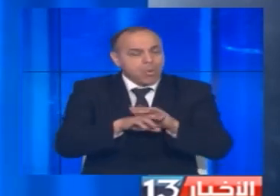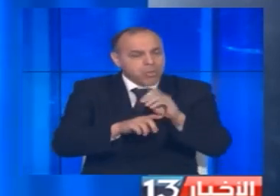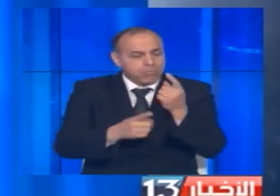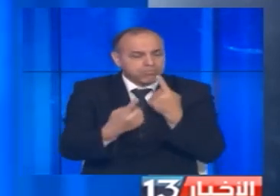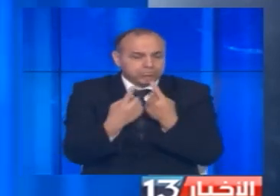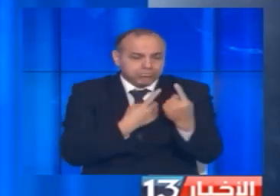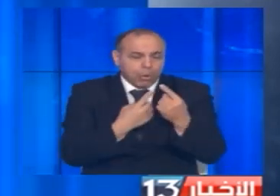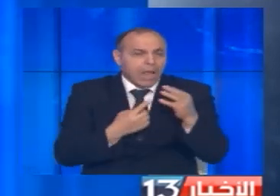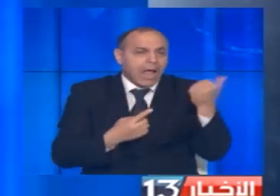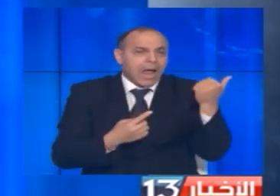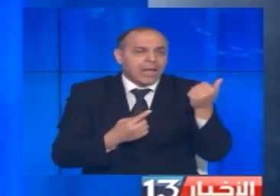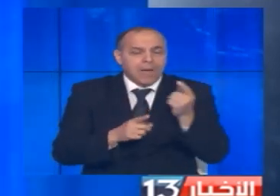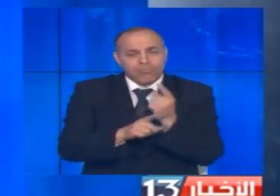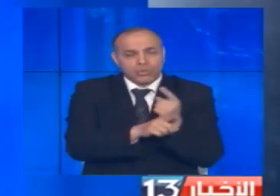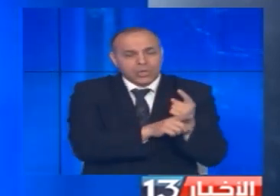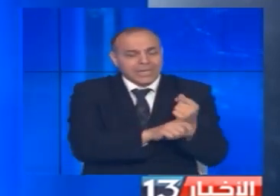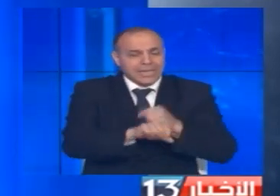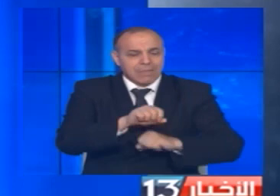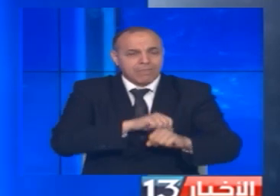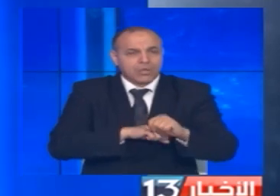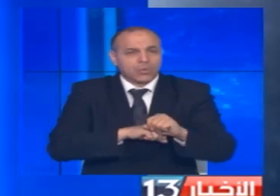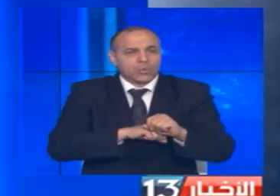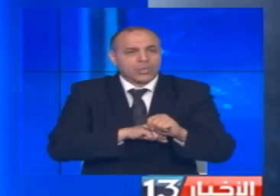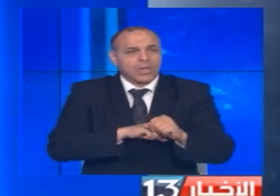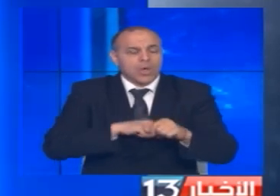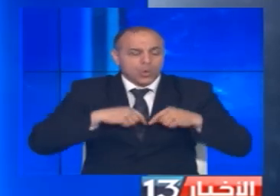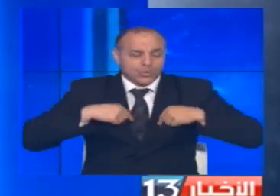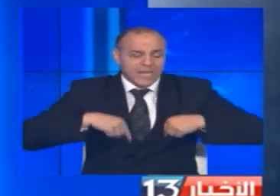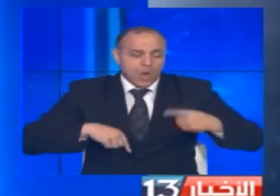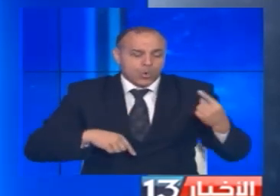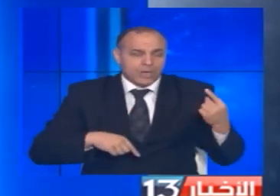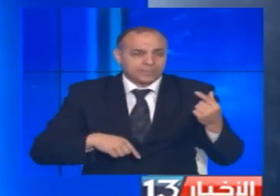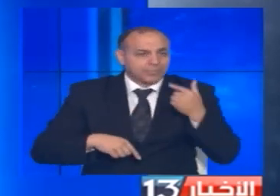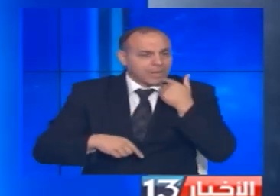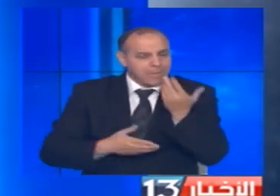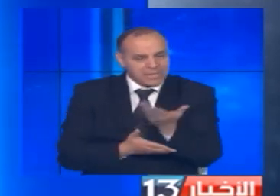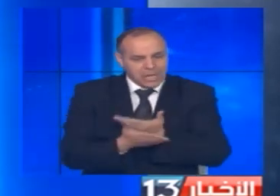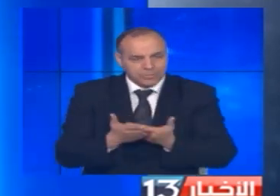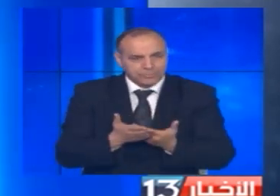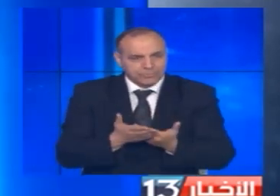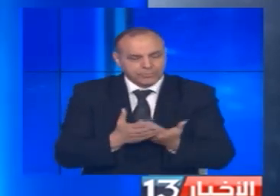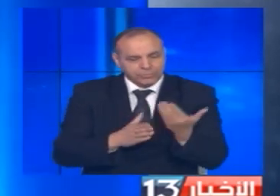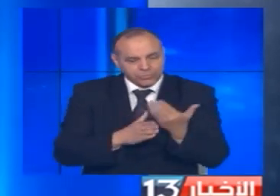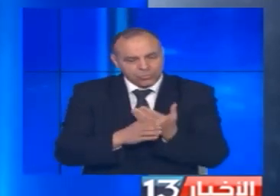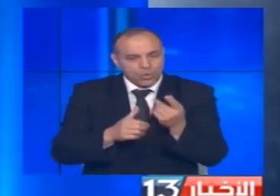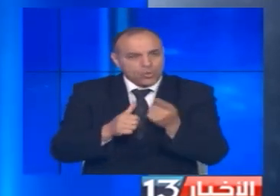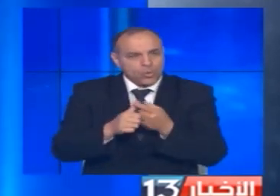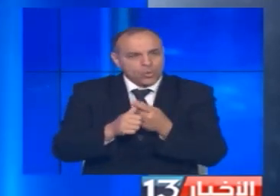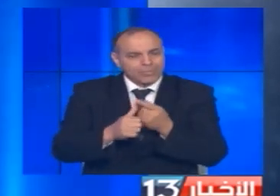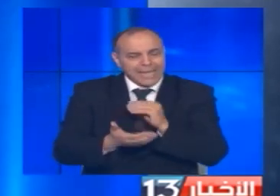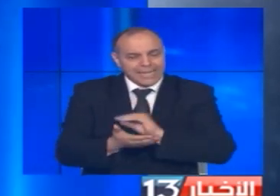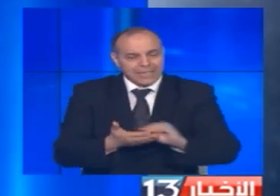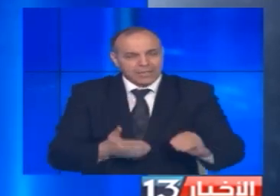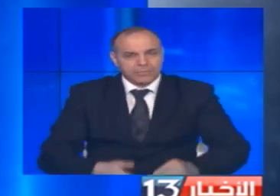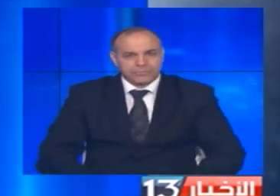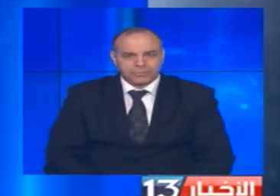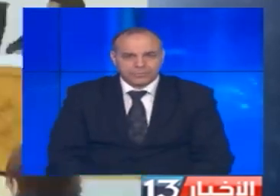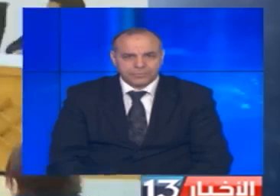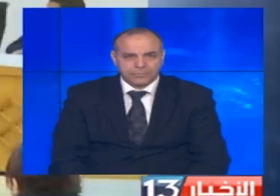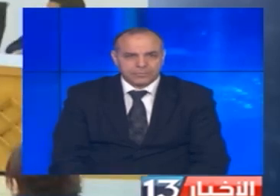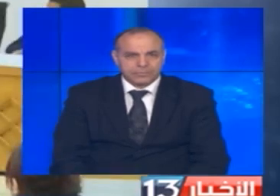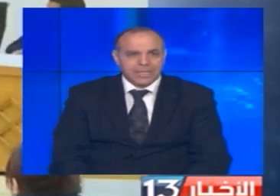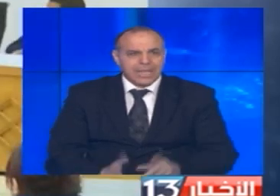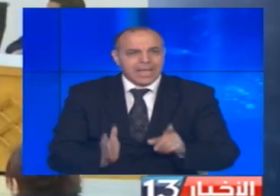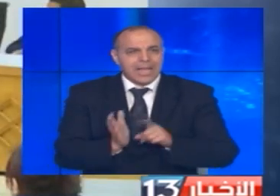التي طرحت خلال ملتقى نظمته مصالح رئاسة الحكومة بالتعاون مع المدرسة الوطنية للإدارة.